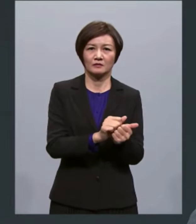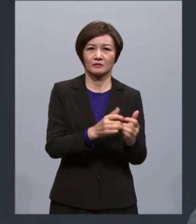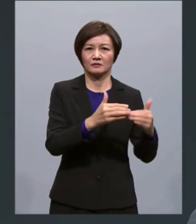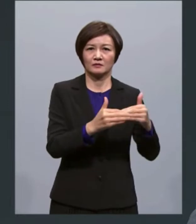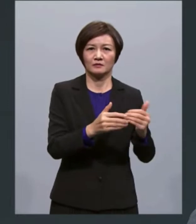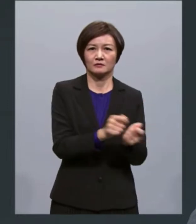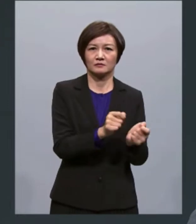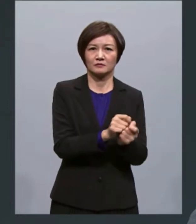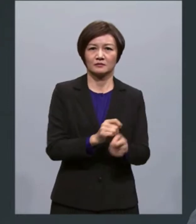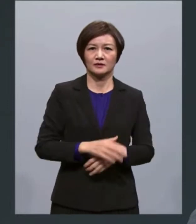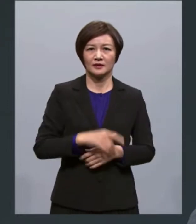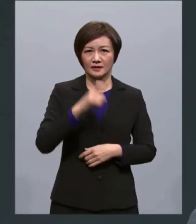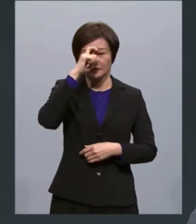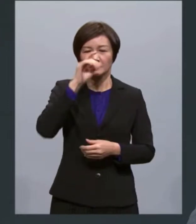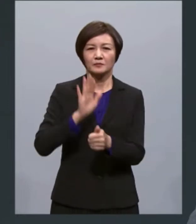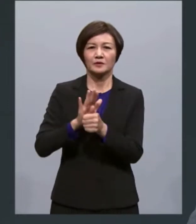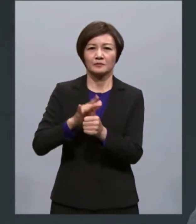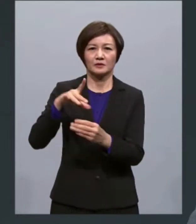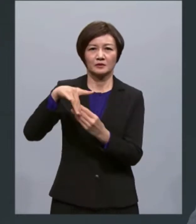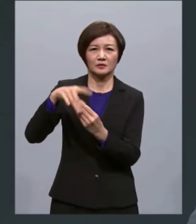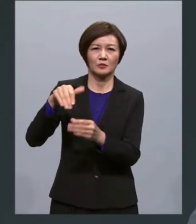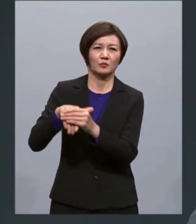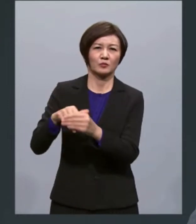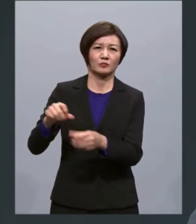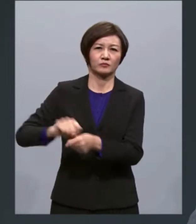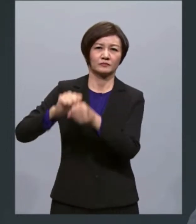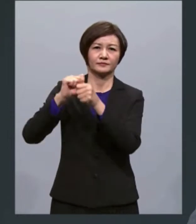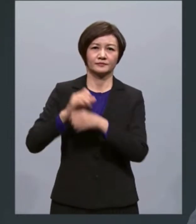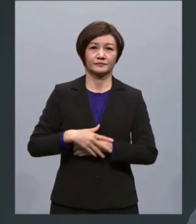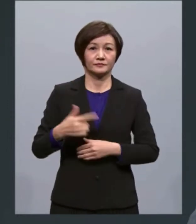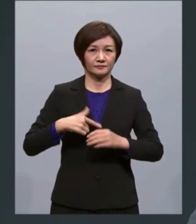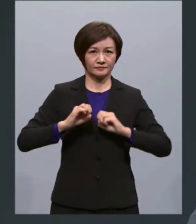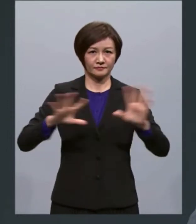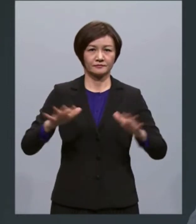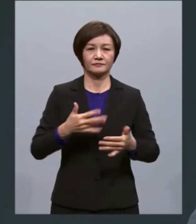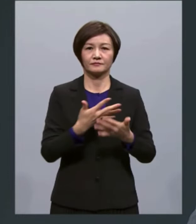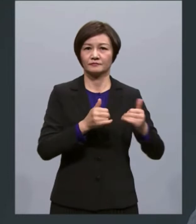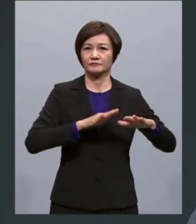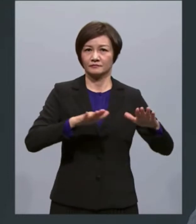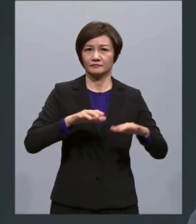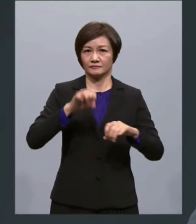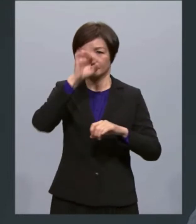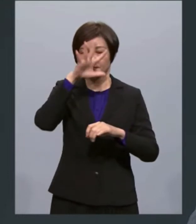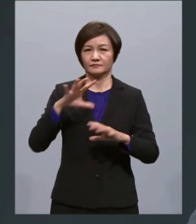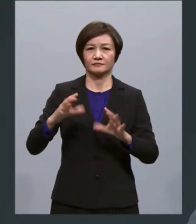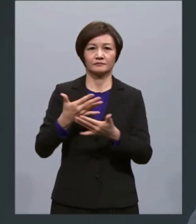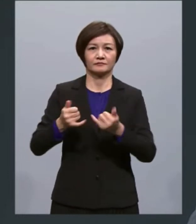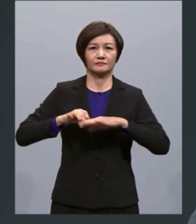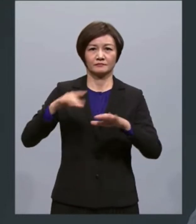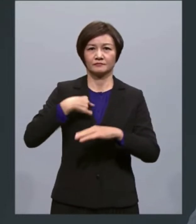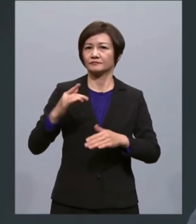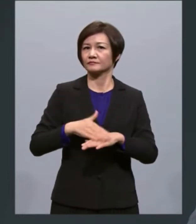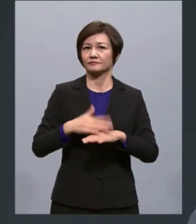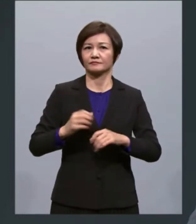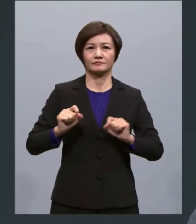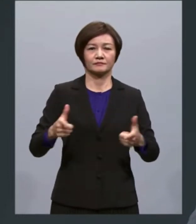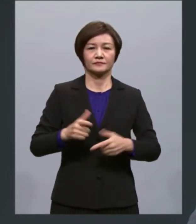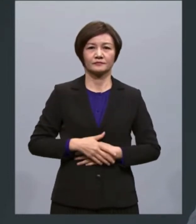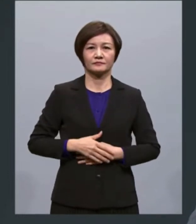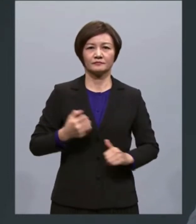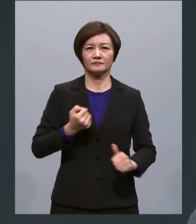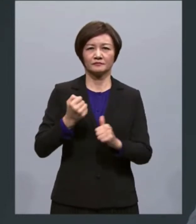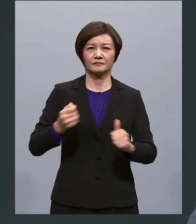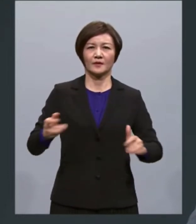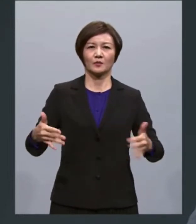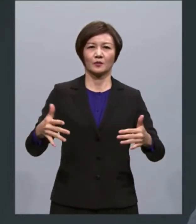注自己的选情。我要跟大家讲，我不会像民进党跟国民党一样，在选举的时候操纵